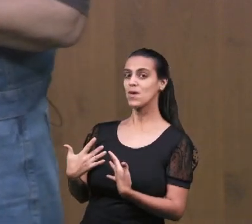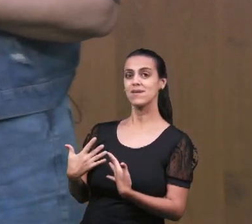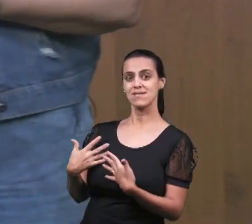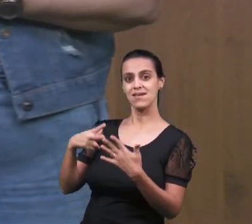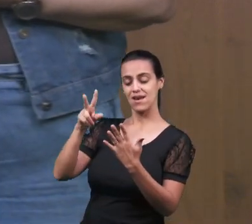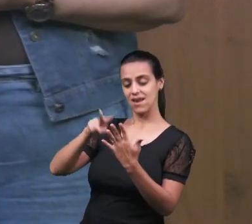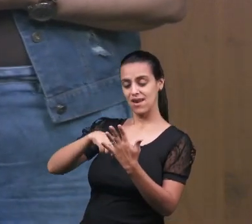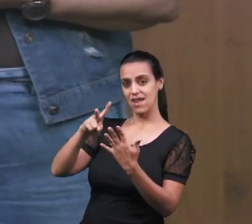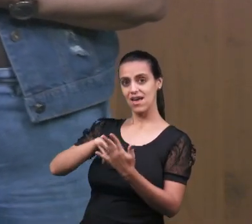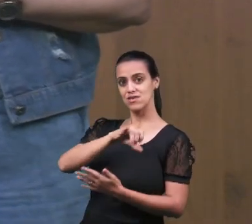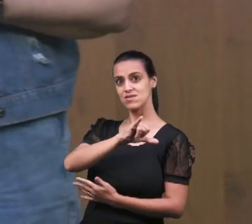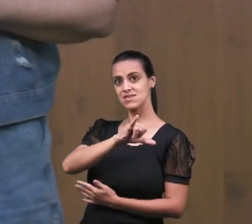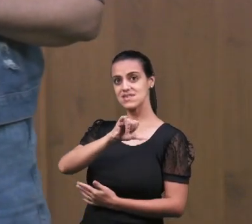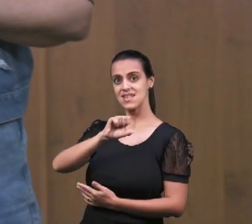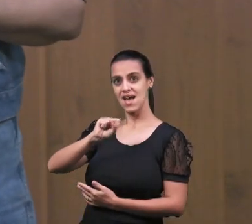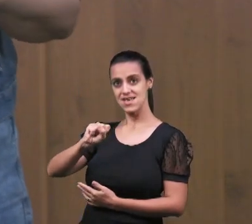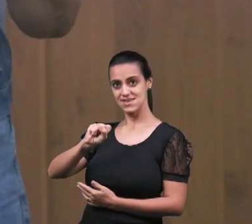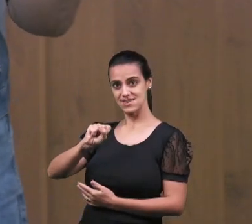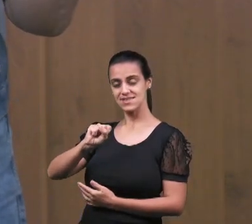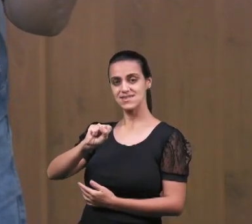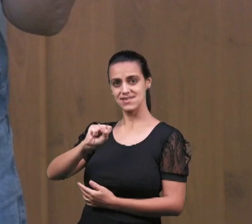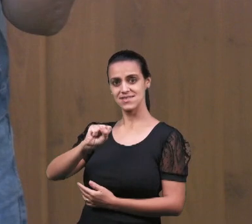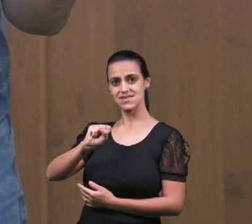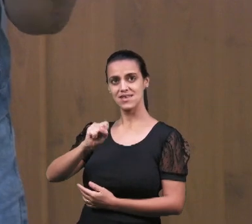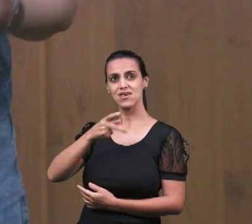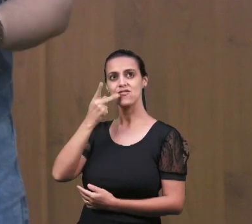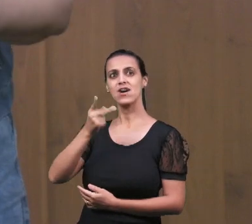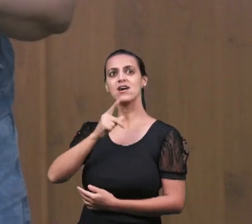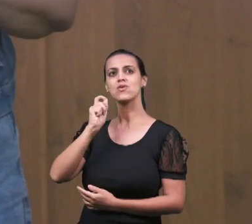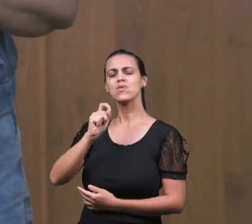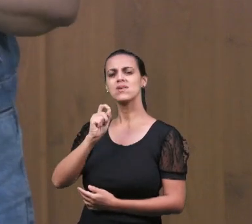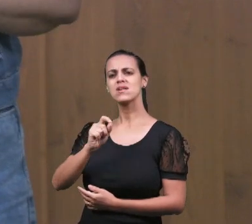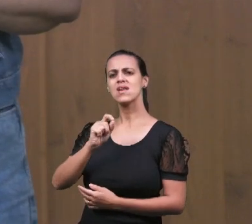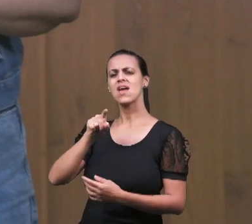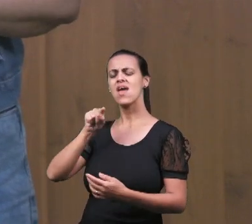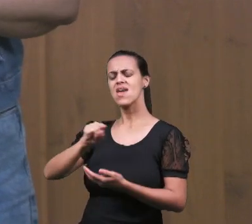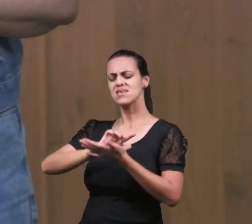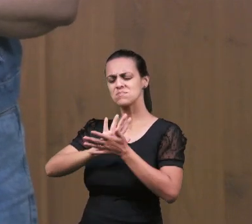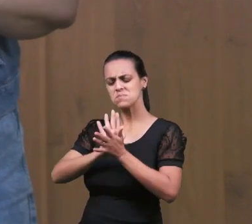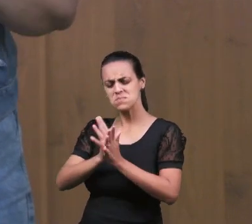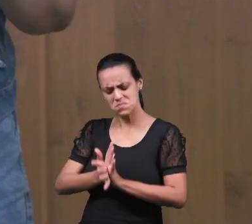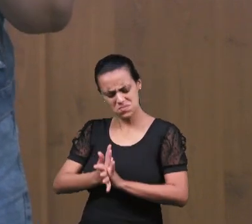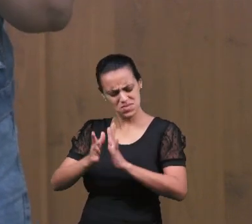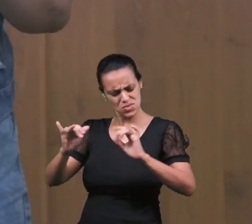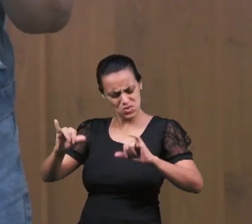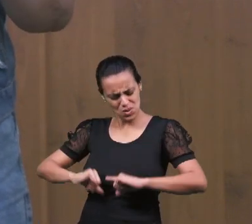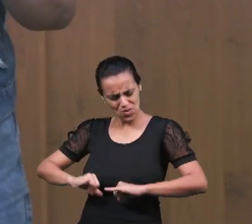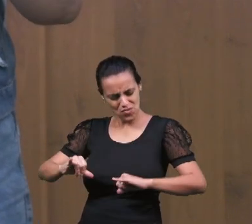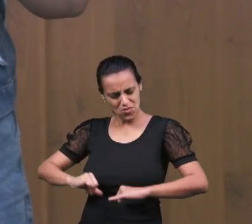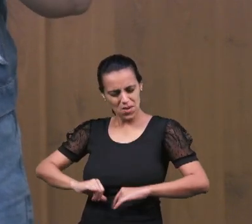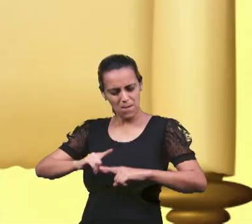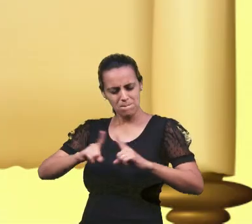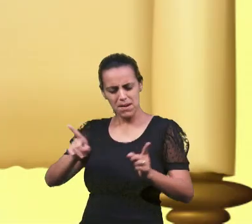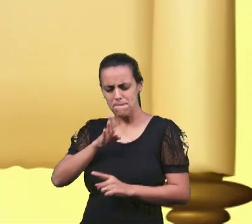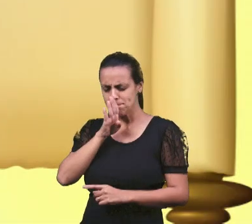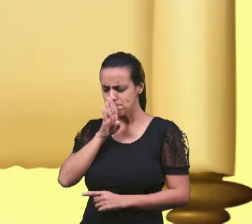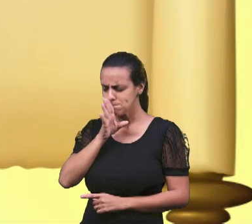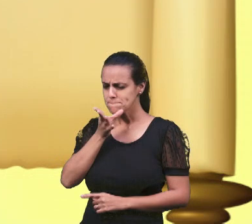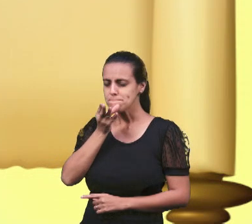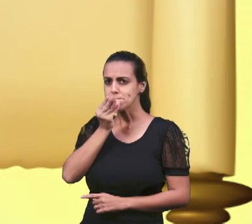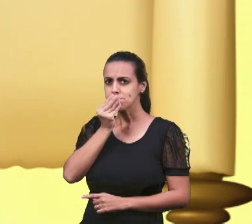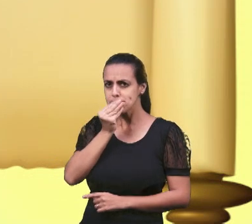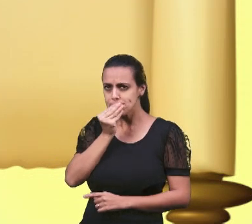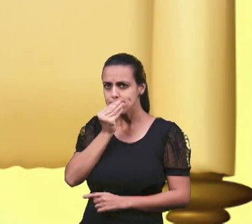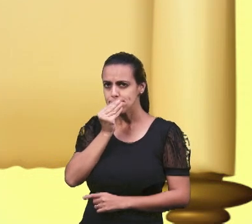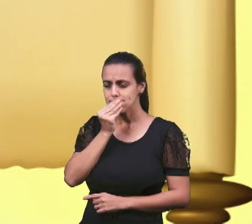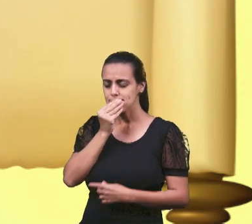Dieu. Philippe alors est monté dans la charrette et a dit au majordome, il était en train de lire le prophète